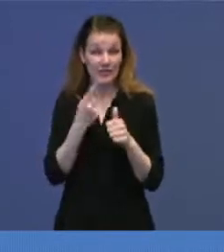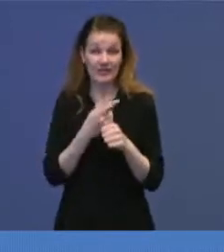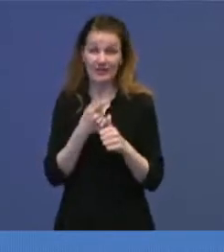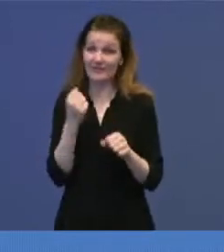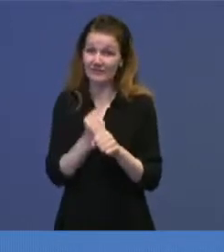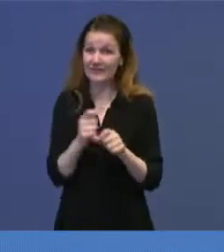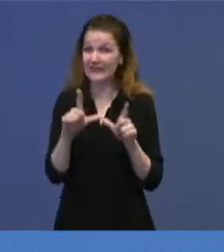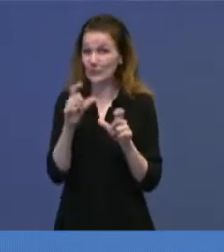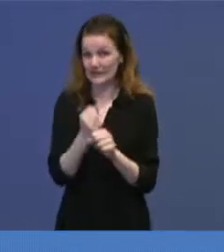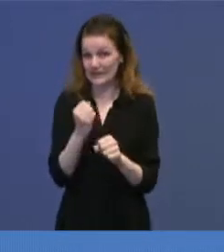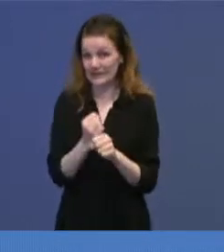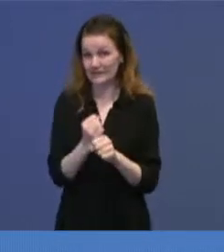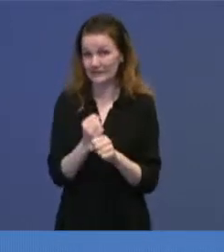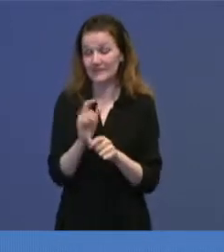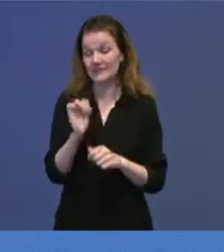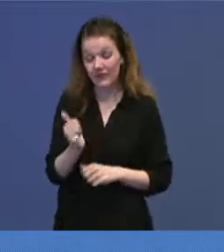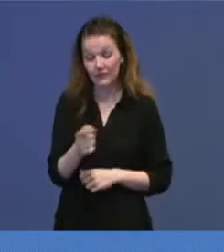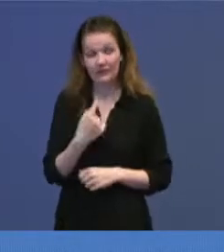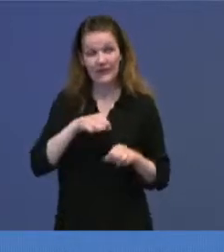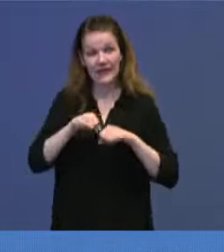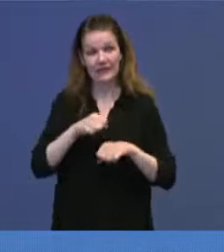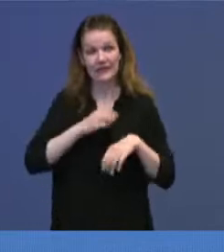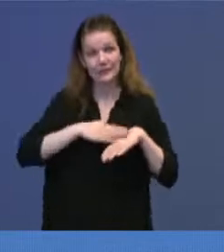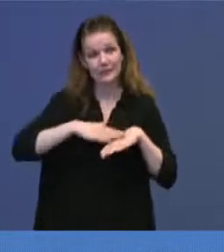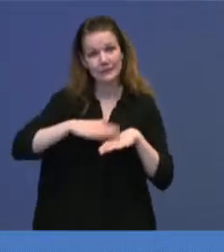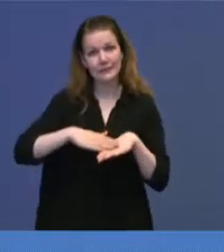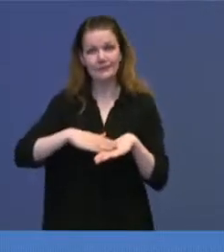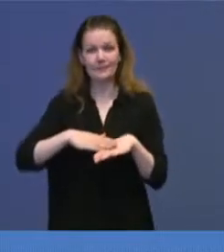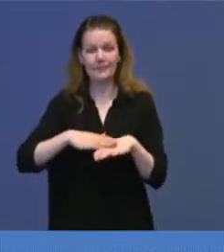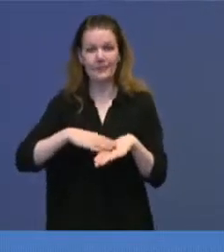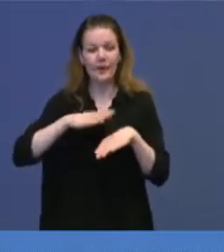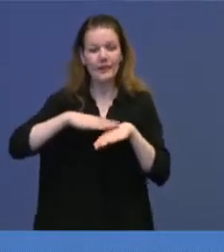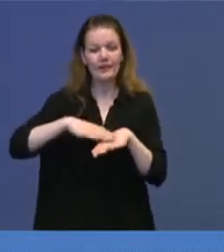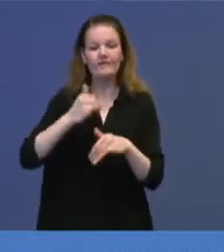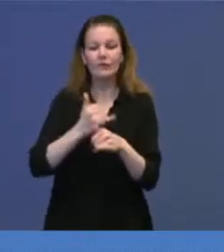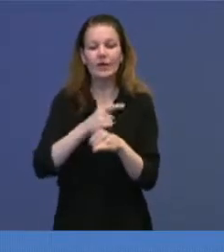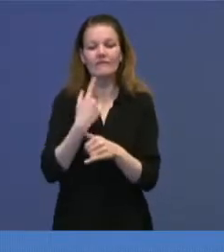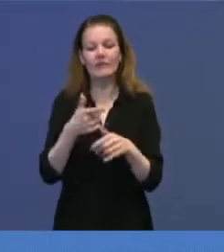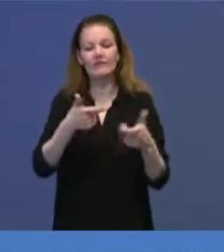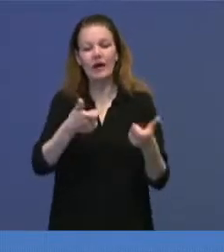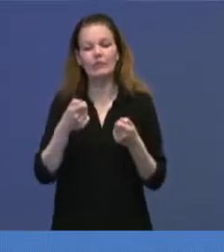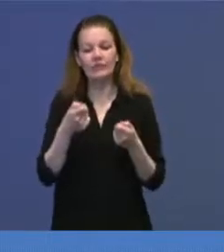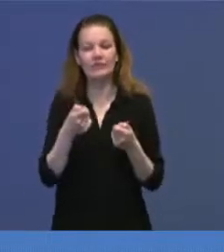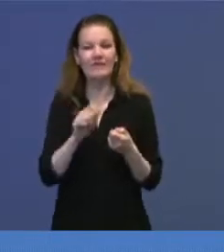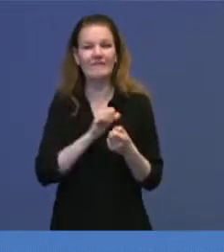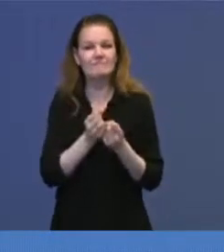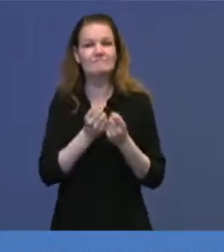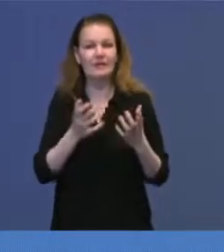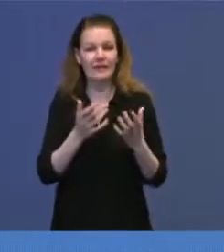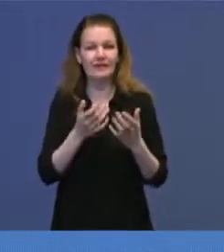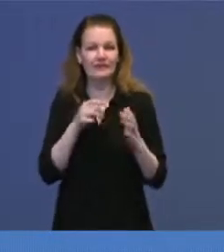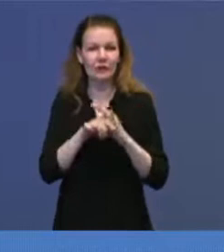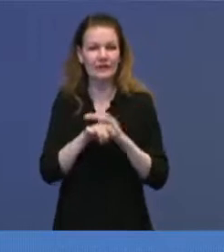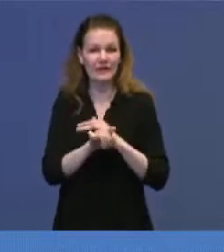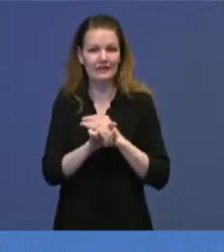Derfor legger også regjeringen beredskapsplaner for å kunne håndtere en situasjon hvor det kommer langt flere flyktninger enn dette. Vi har